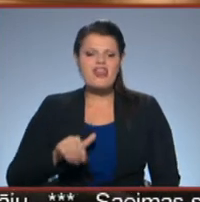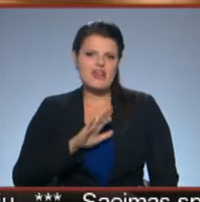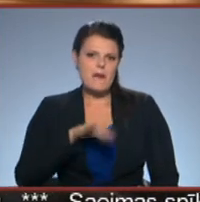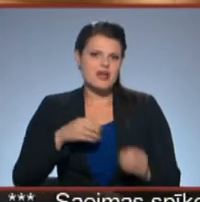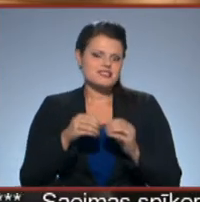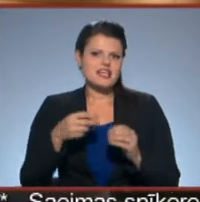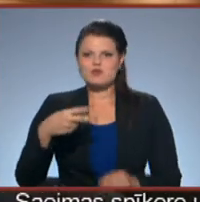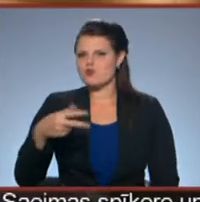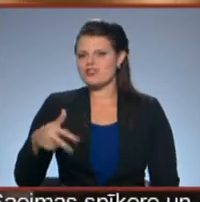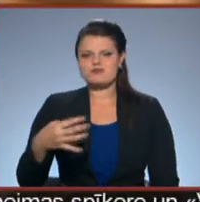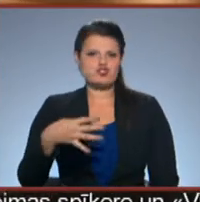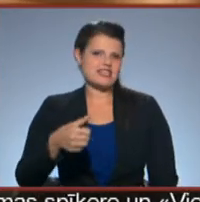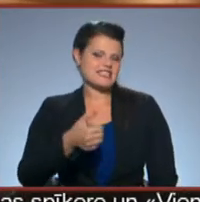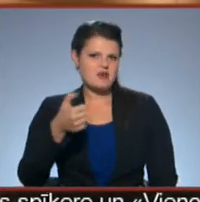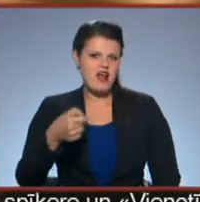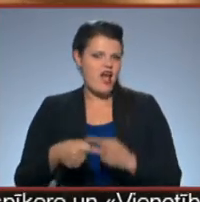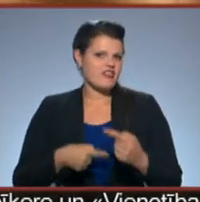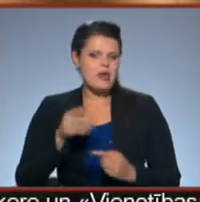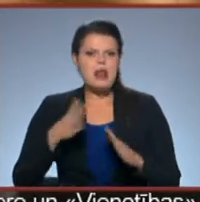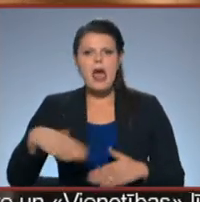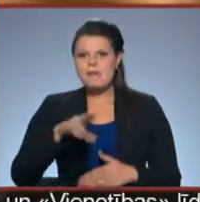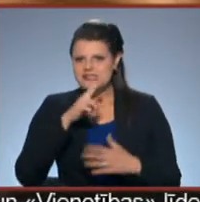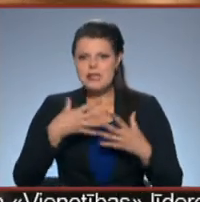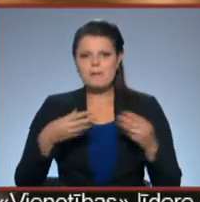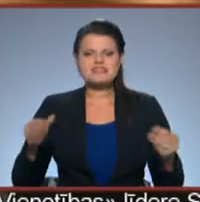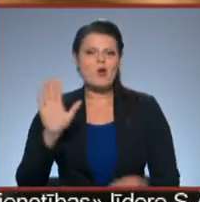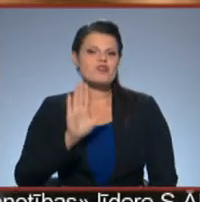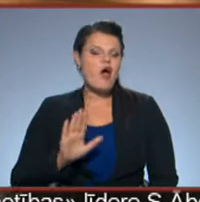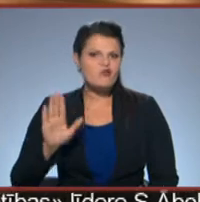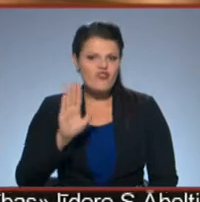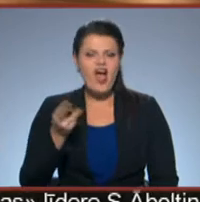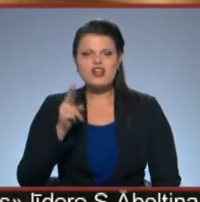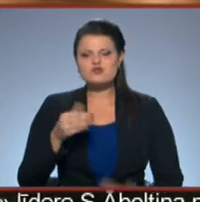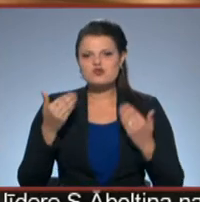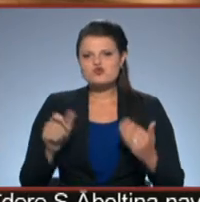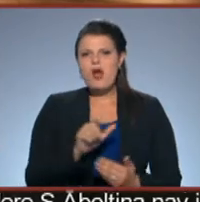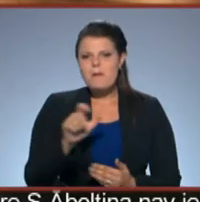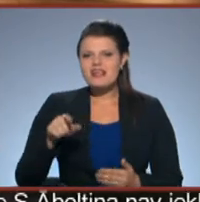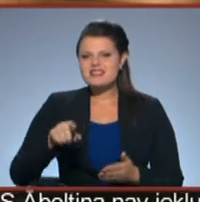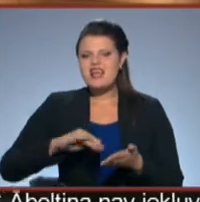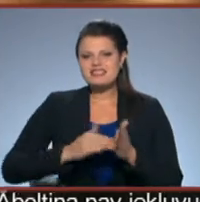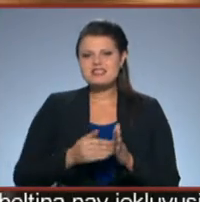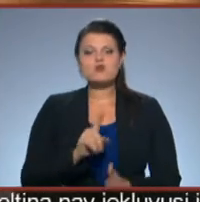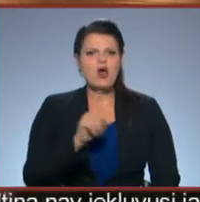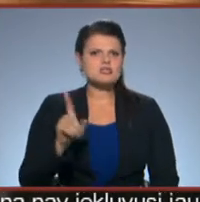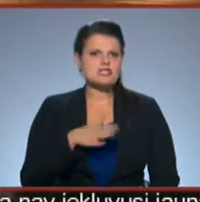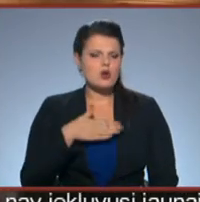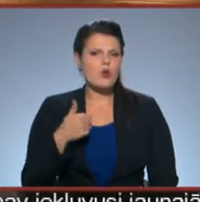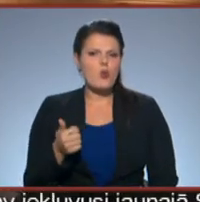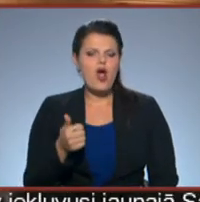un 40. Lai mēs nezaudētu valsti un lai mēs, jo šobrīd tā situācija ir diezgan, manuprāt,